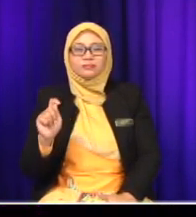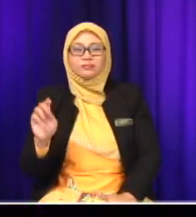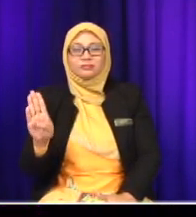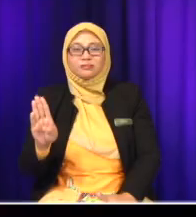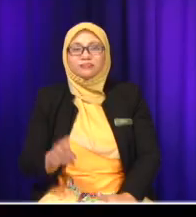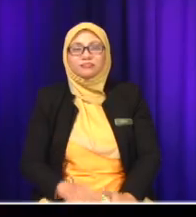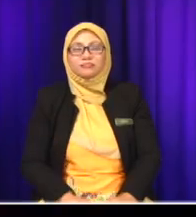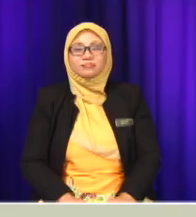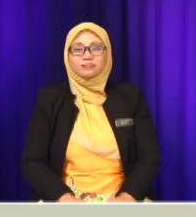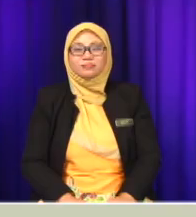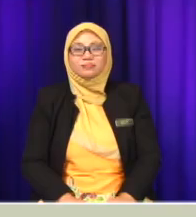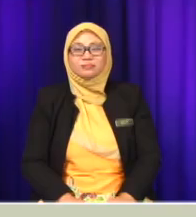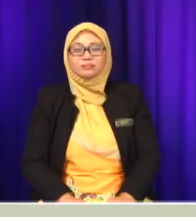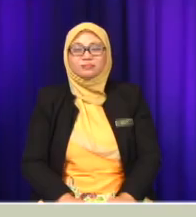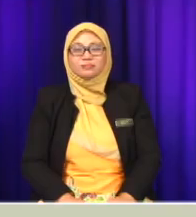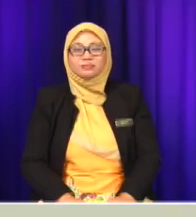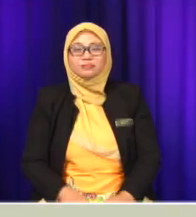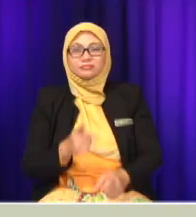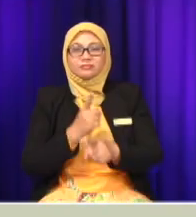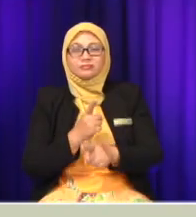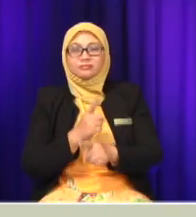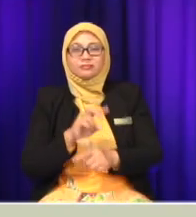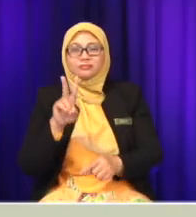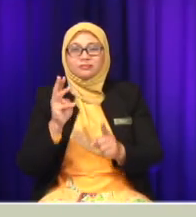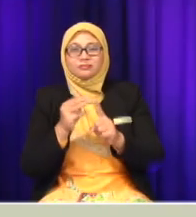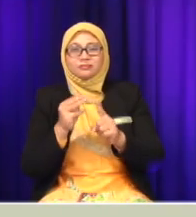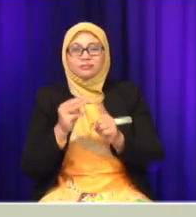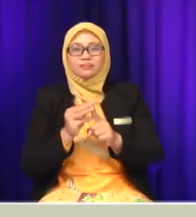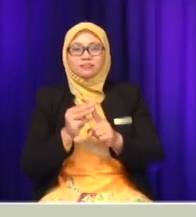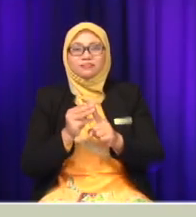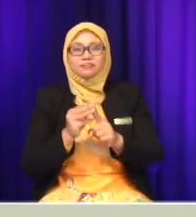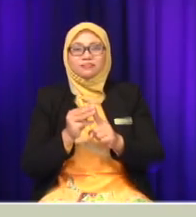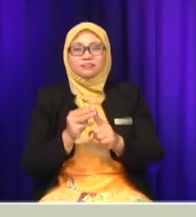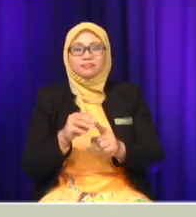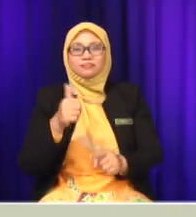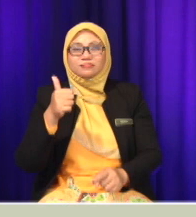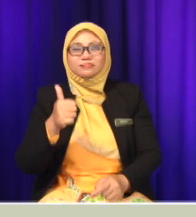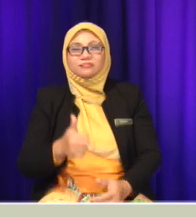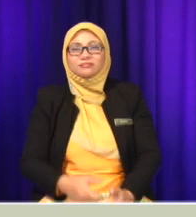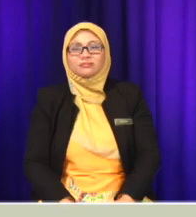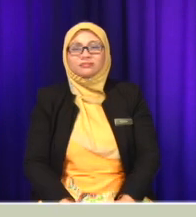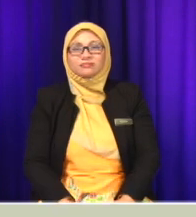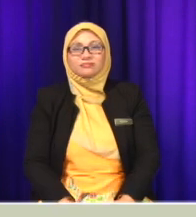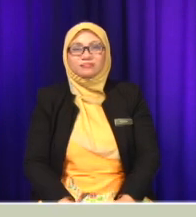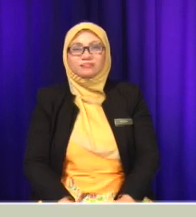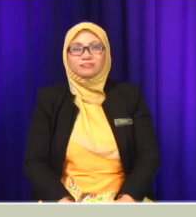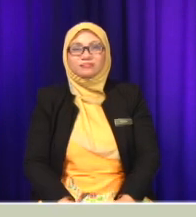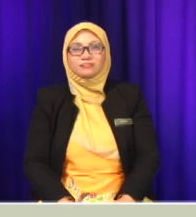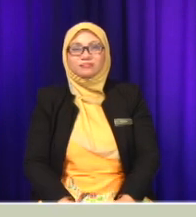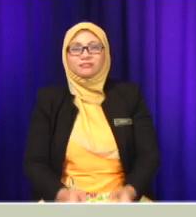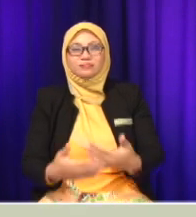nisbah mampatan pada Enjin baik betul sfizi dua markah hebat baikusnya Oke seterusnya kita pergi kepada